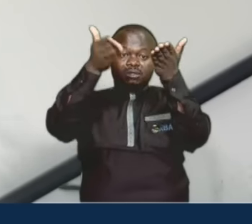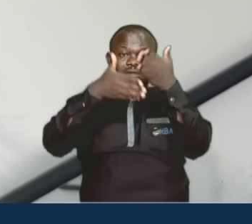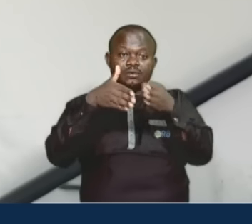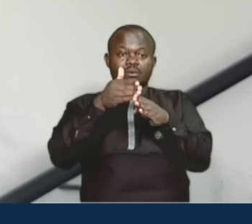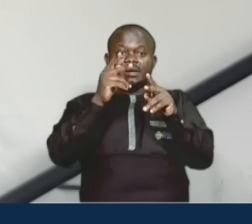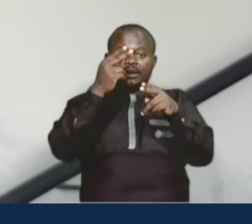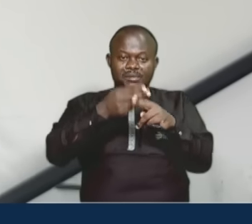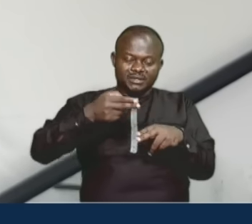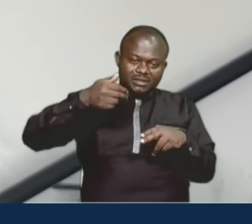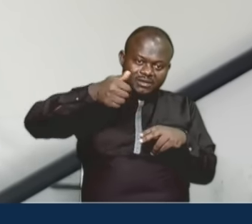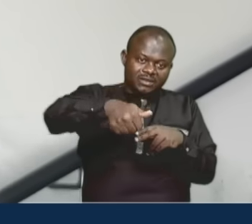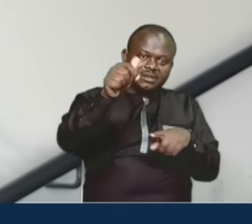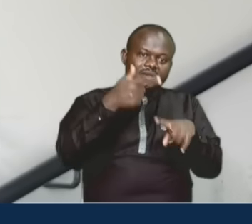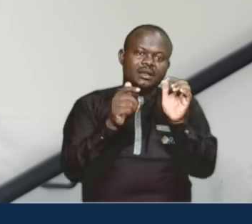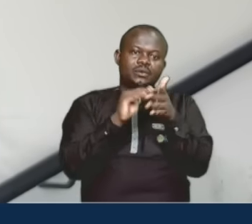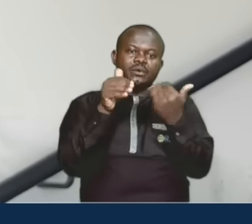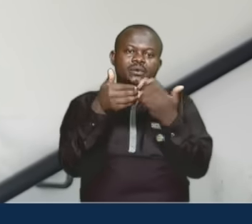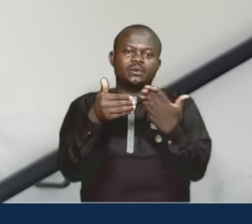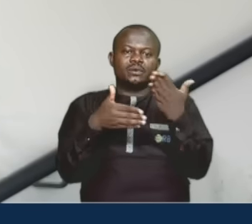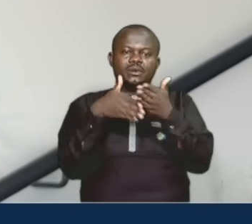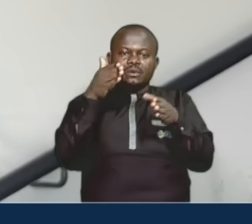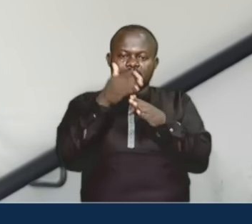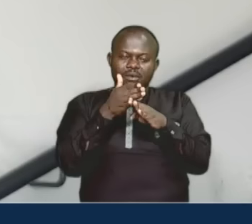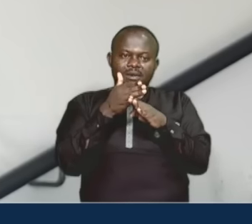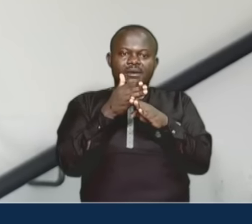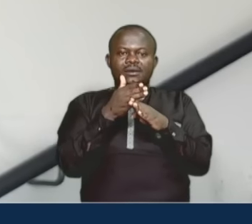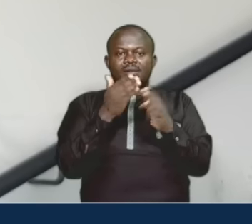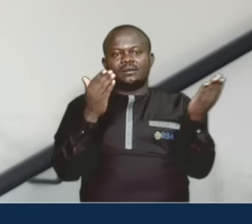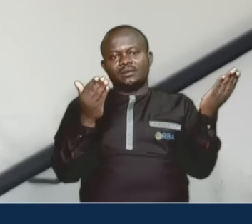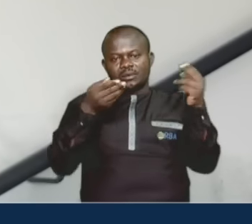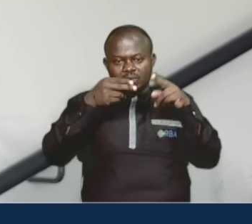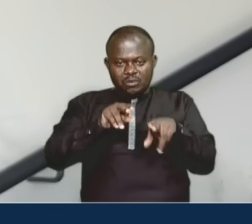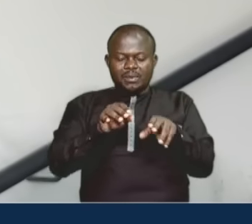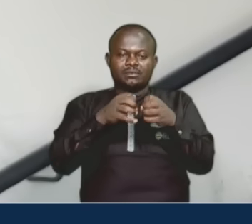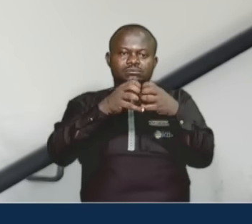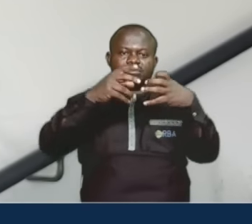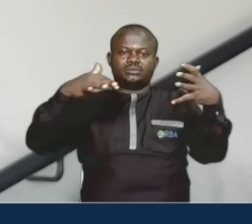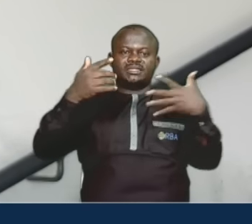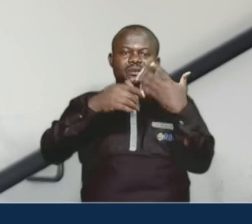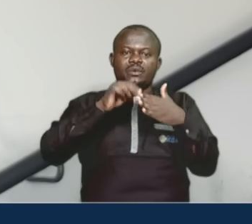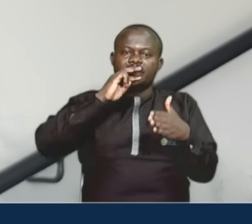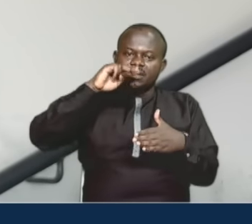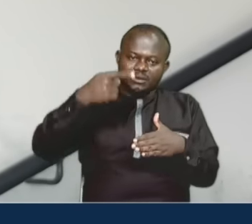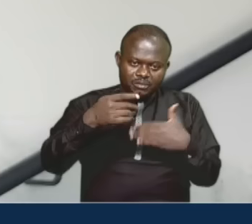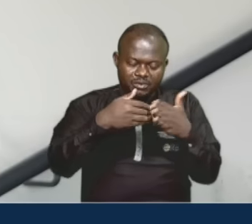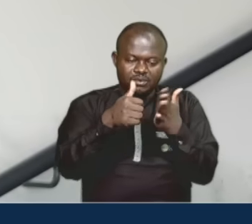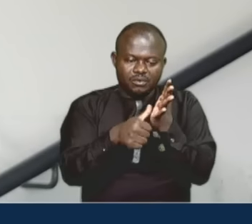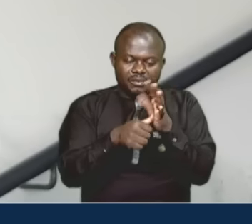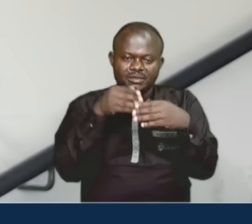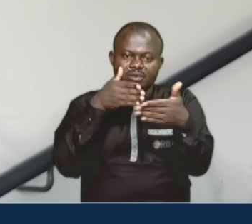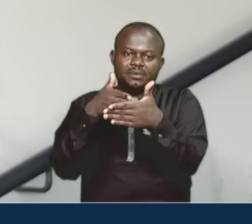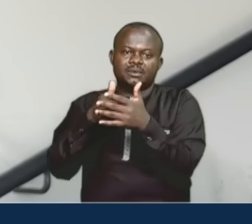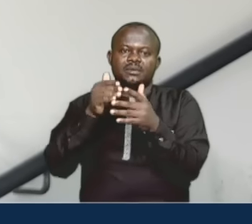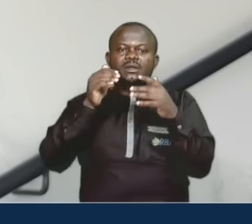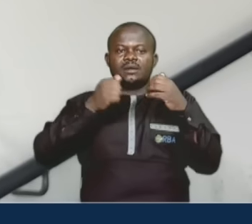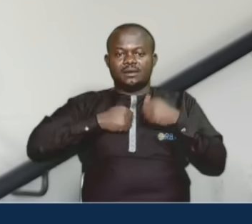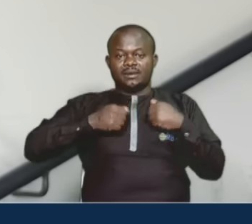amazina ku giti cyabo, ahubwo ko bagomba guharanira kuba umusemburo w'ibisubizo ku bibazo bibangamiye